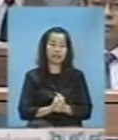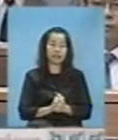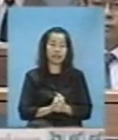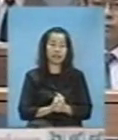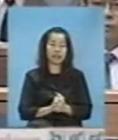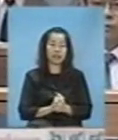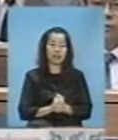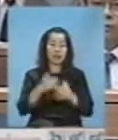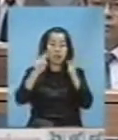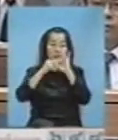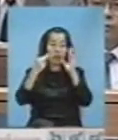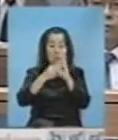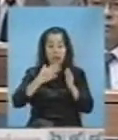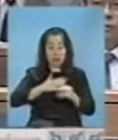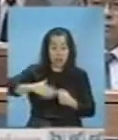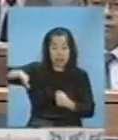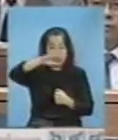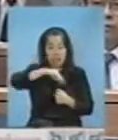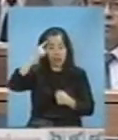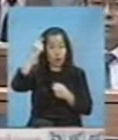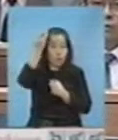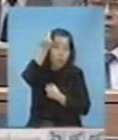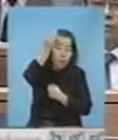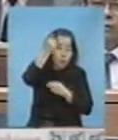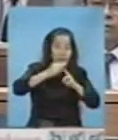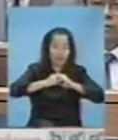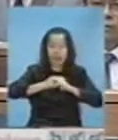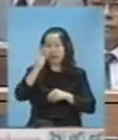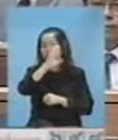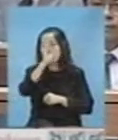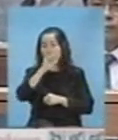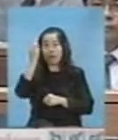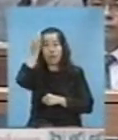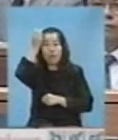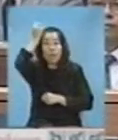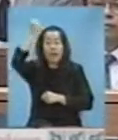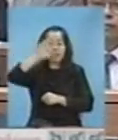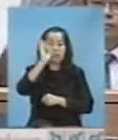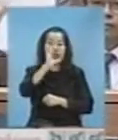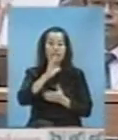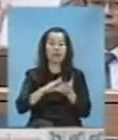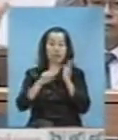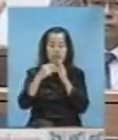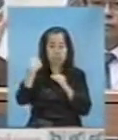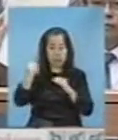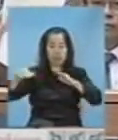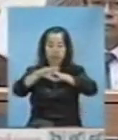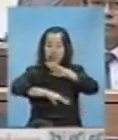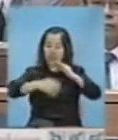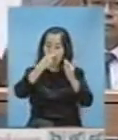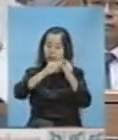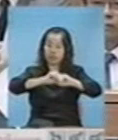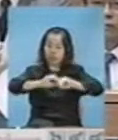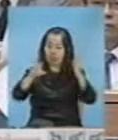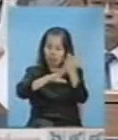และไม่ได้หมายความว่าอยู่ๆพวกกระผมวิตกจริตหรือจินตนาการแต่เพราะมันมีหลักฐานที่มา